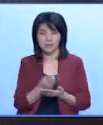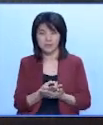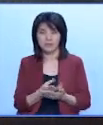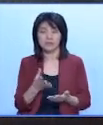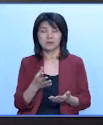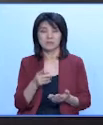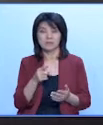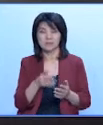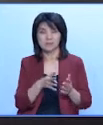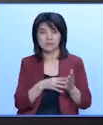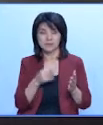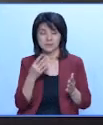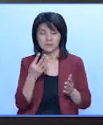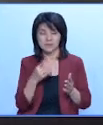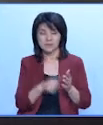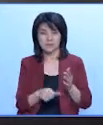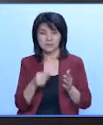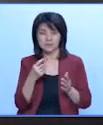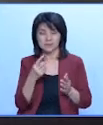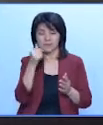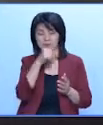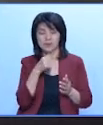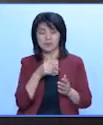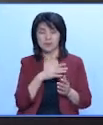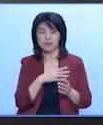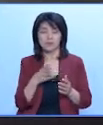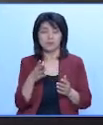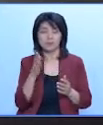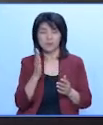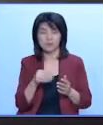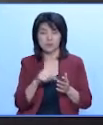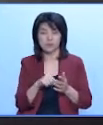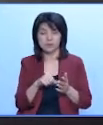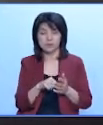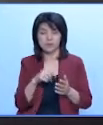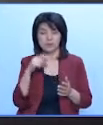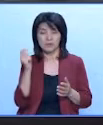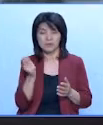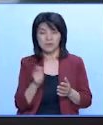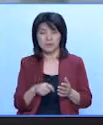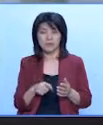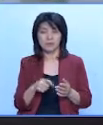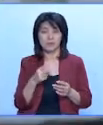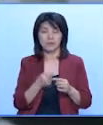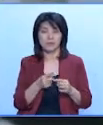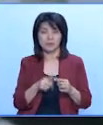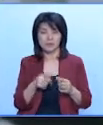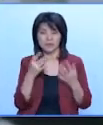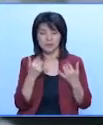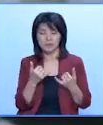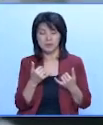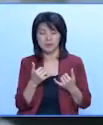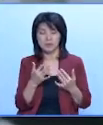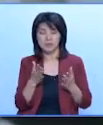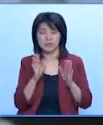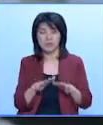әкесі соғысқа аттанады. Сол жылдары совхозда жасы үлкен ер азаматтардың саны сиреген. Тек көздері жаутаңдаған балалар мен әйел адамдар ғана